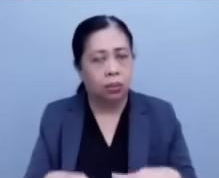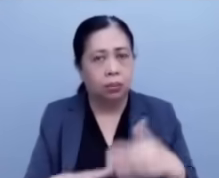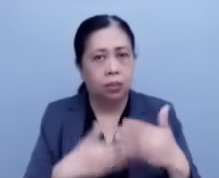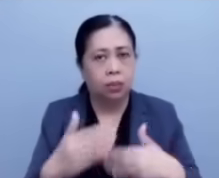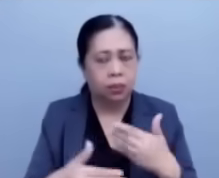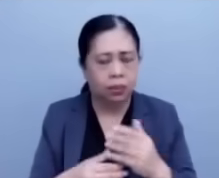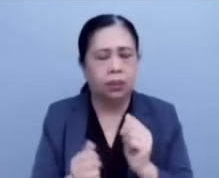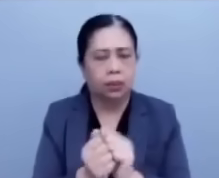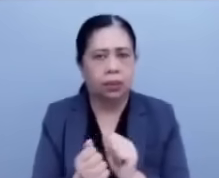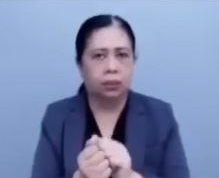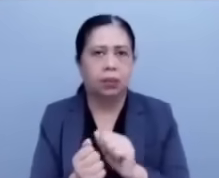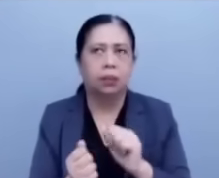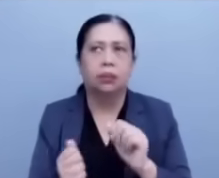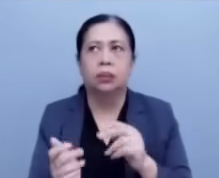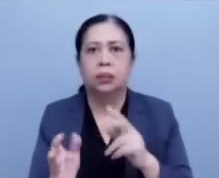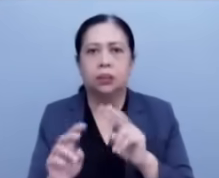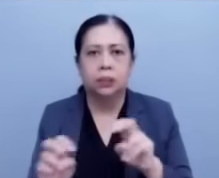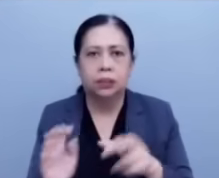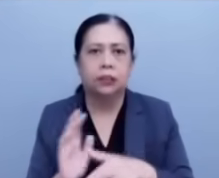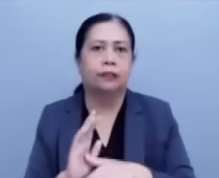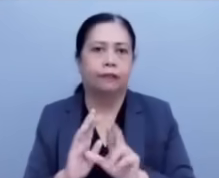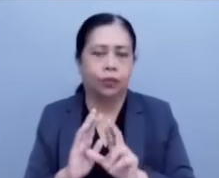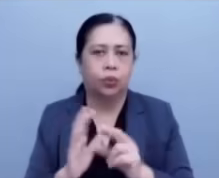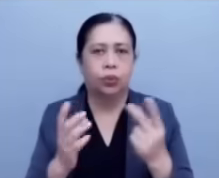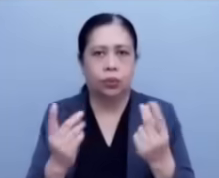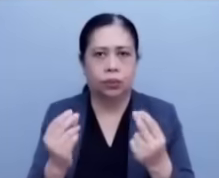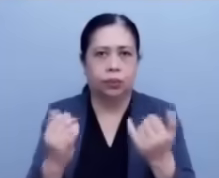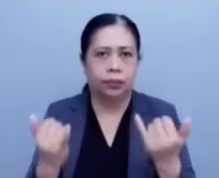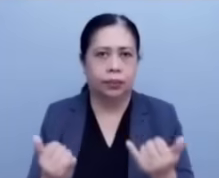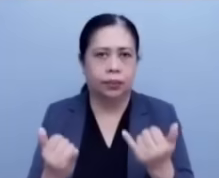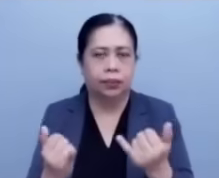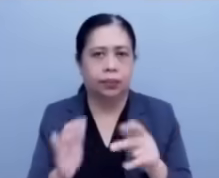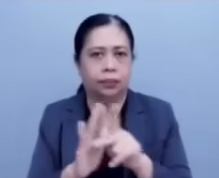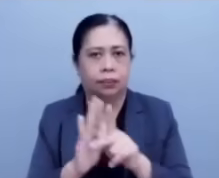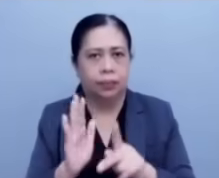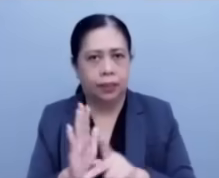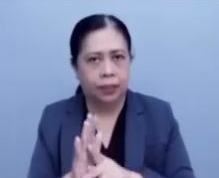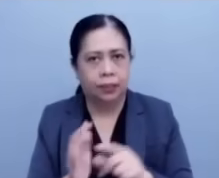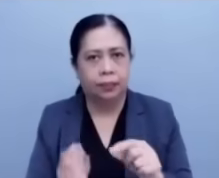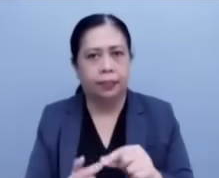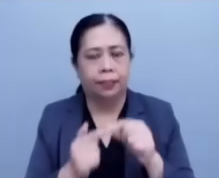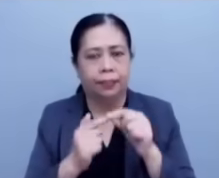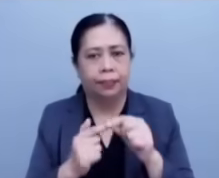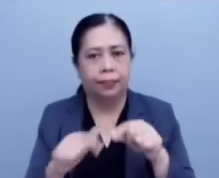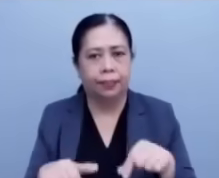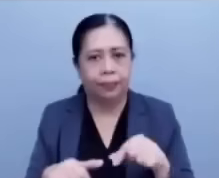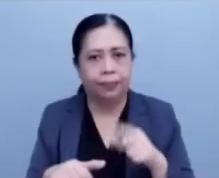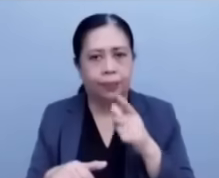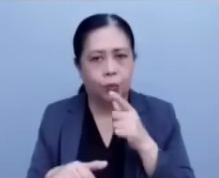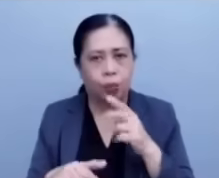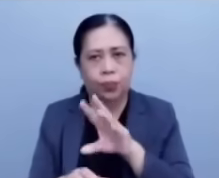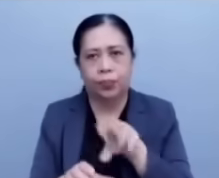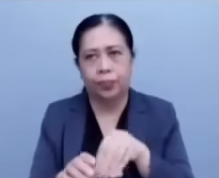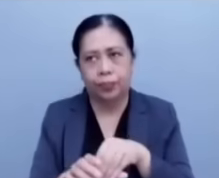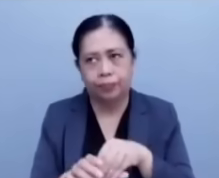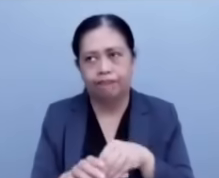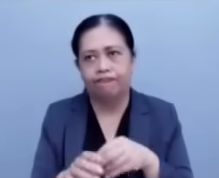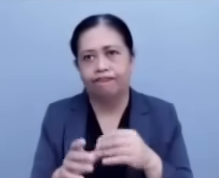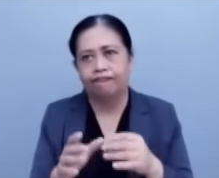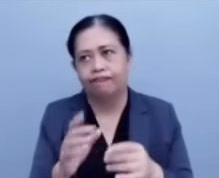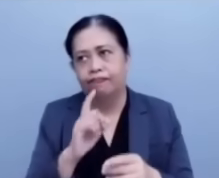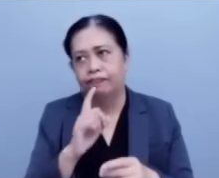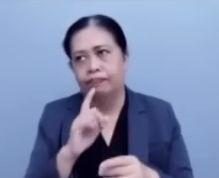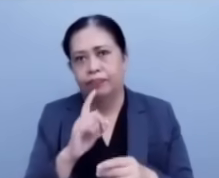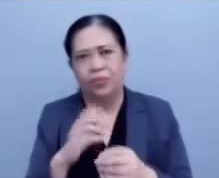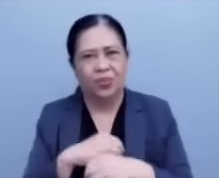yan sa review ng ginagawa po nating policy, lalong-lalo na po dito sa mga nasasangkot. Definitely po ay